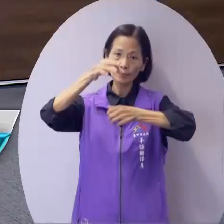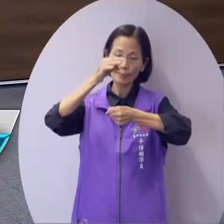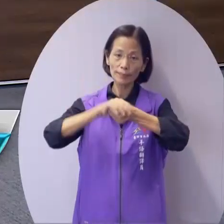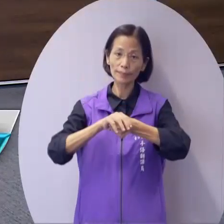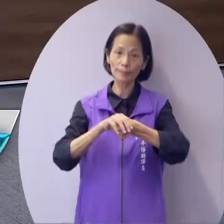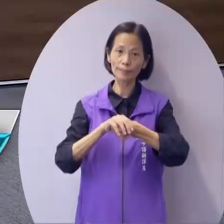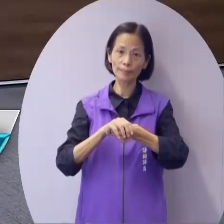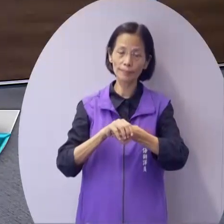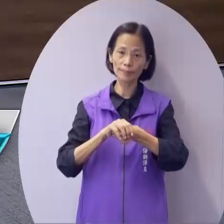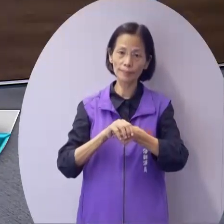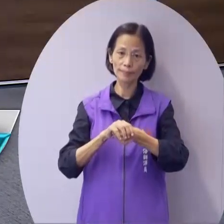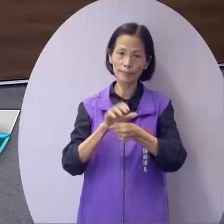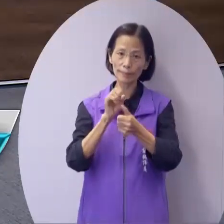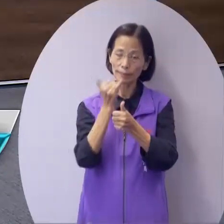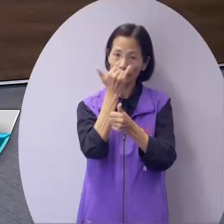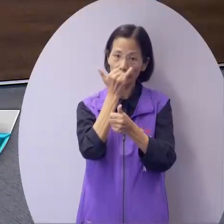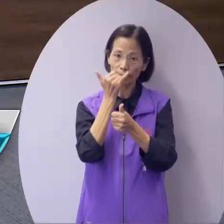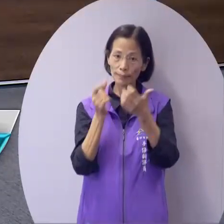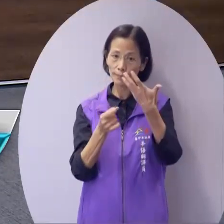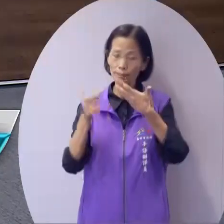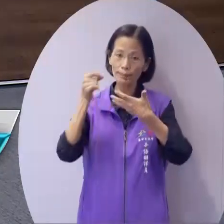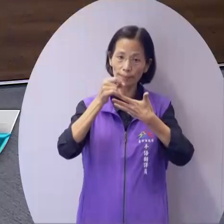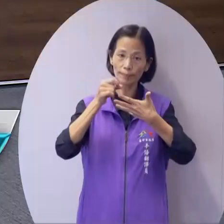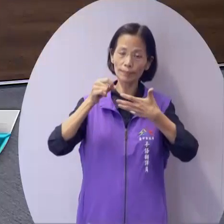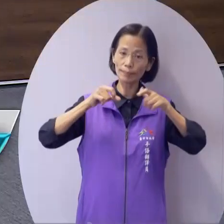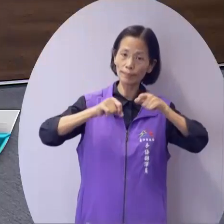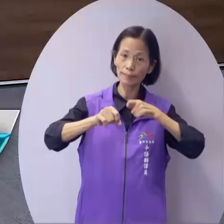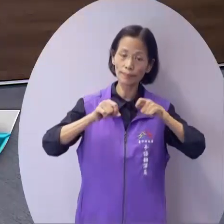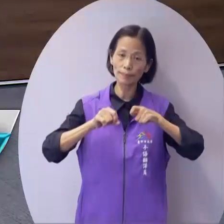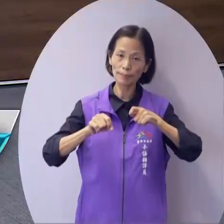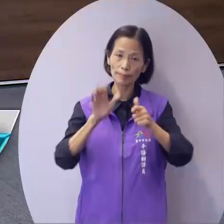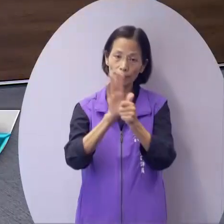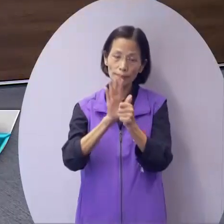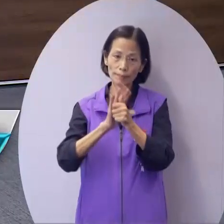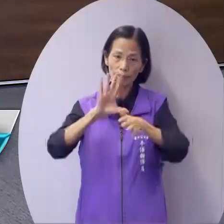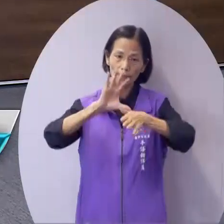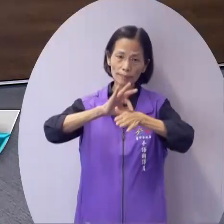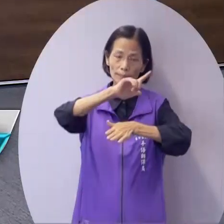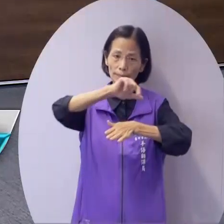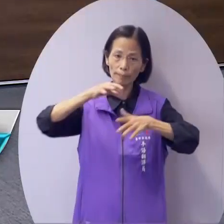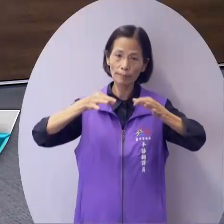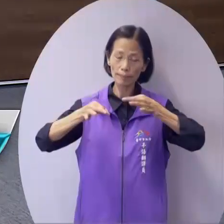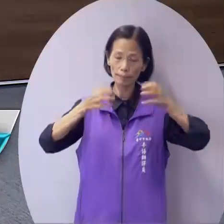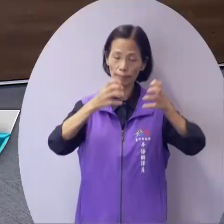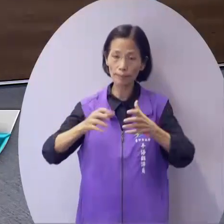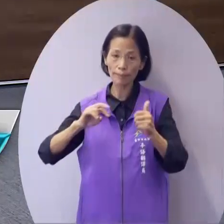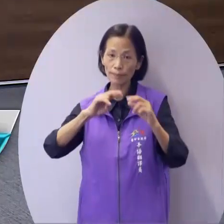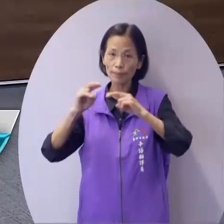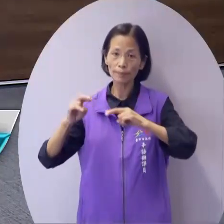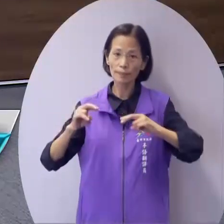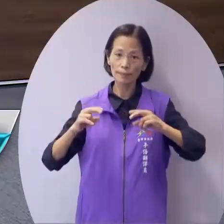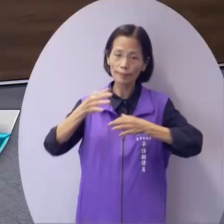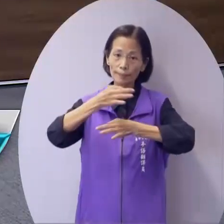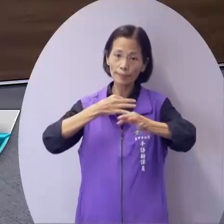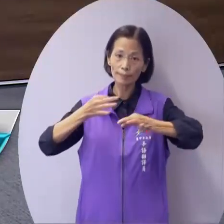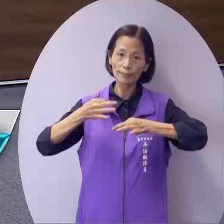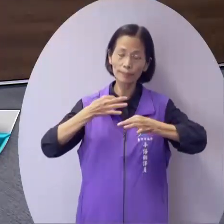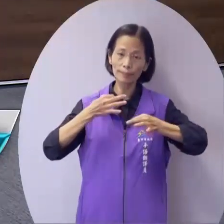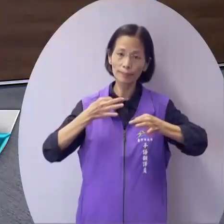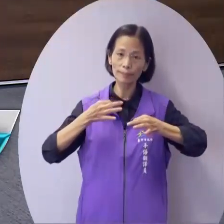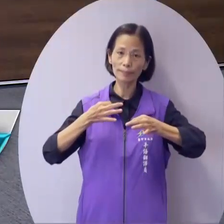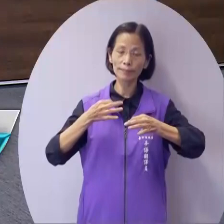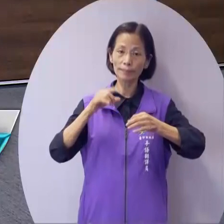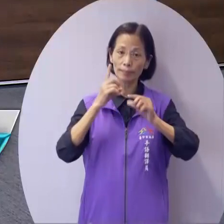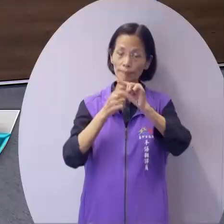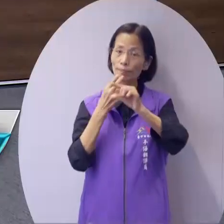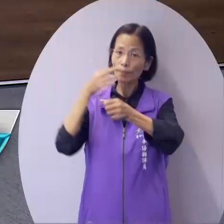办理养猪产业跃升加值计划，辅导肉品市场设备改善与稳定产销供应，其